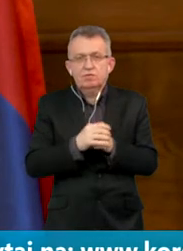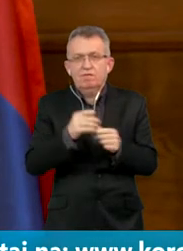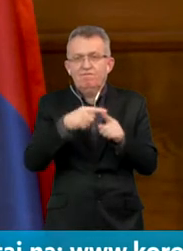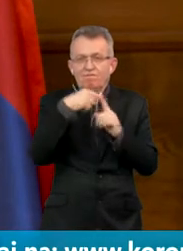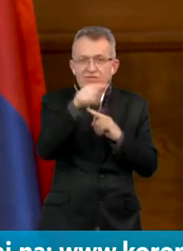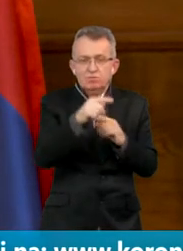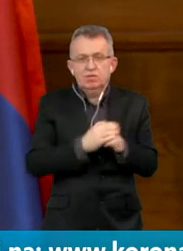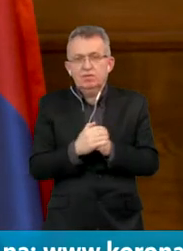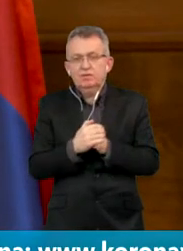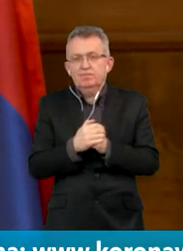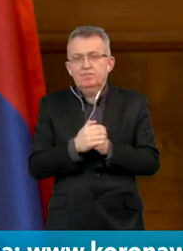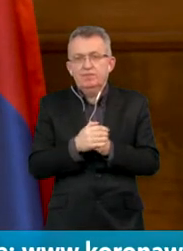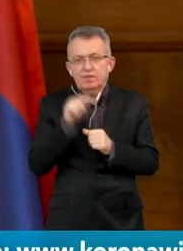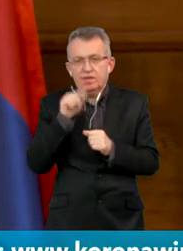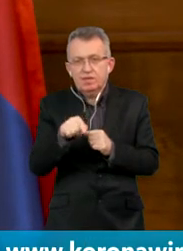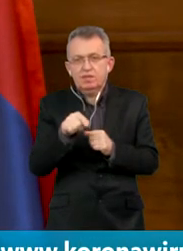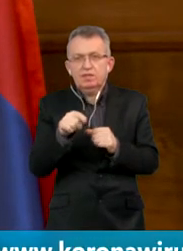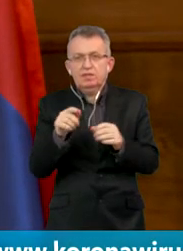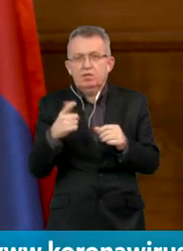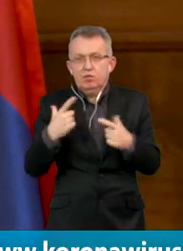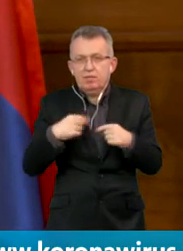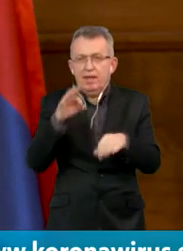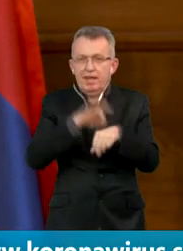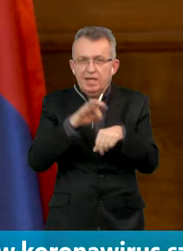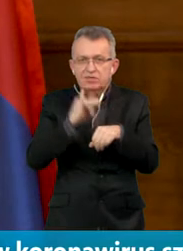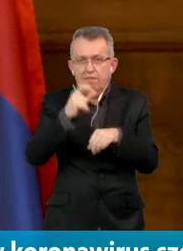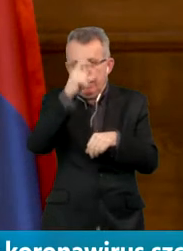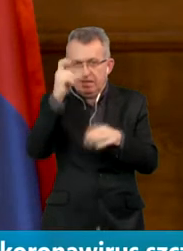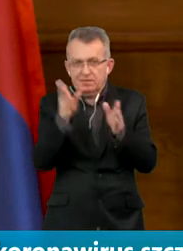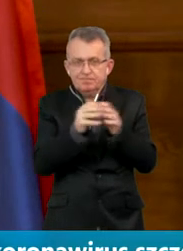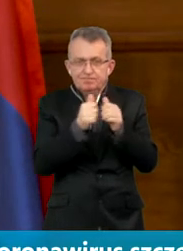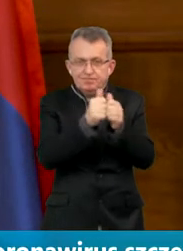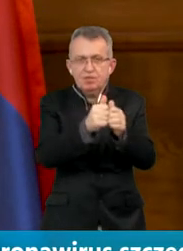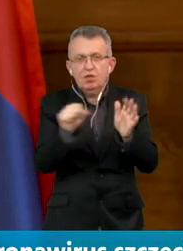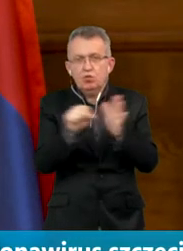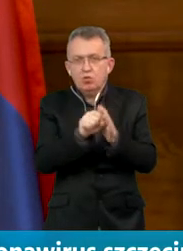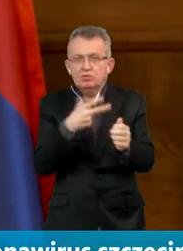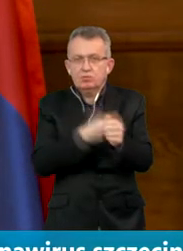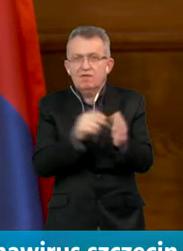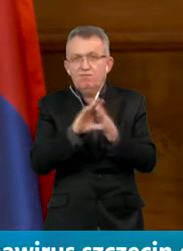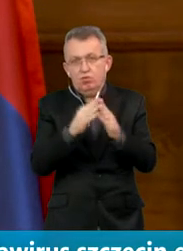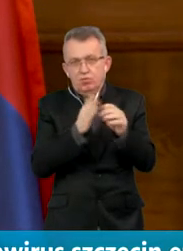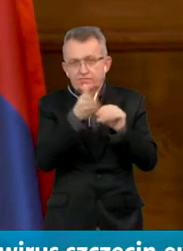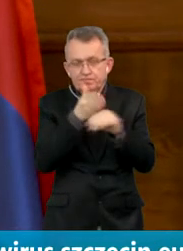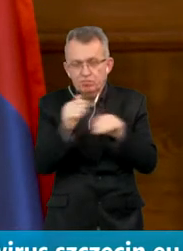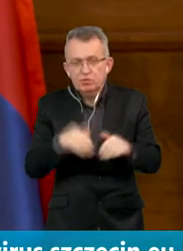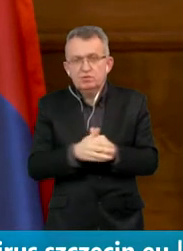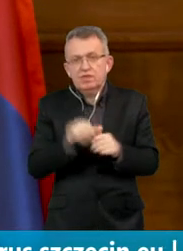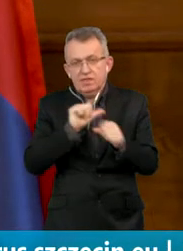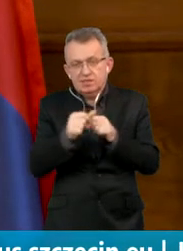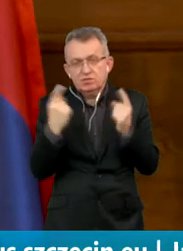wysłania takiej ekipy lekarza i pielęgniarki do szczepień w domach, więc taka